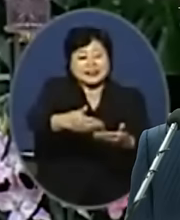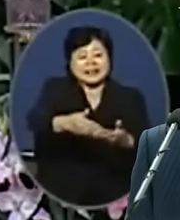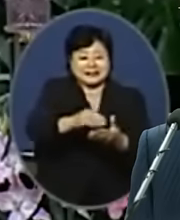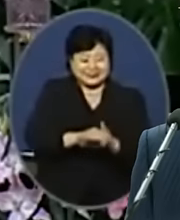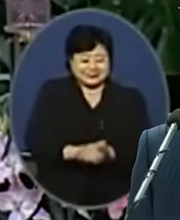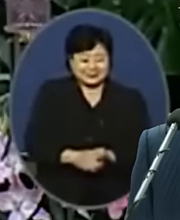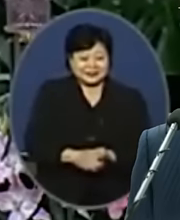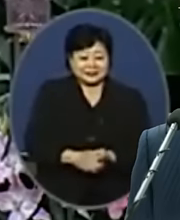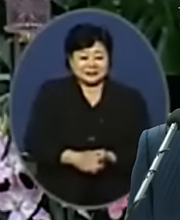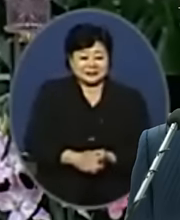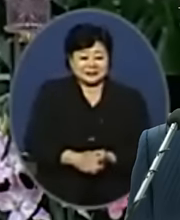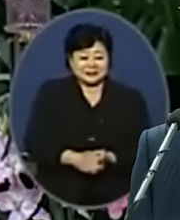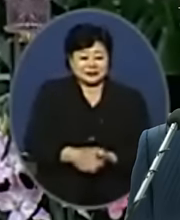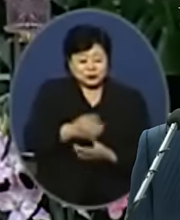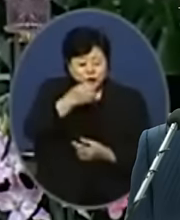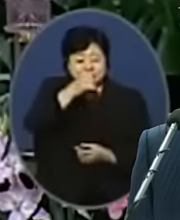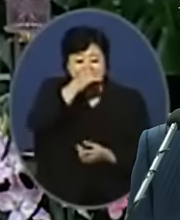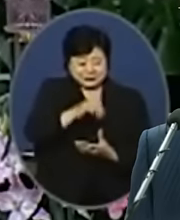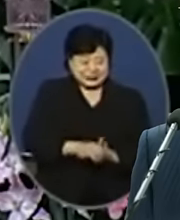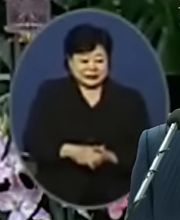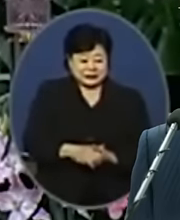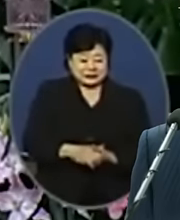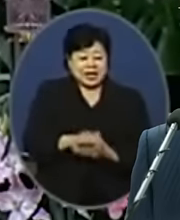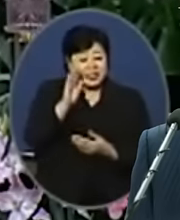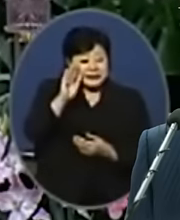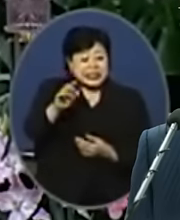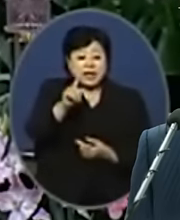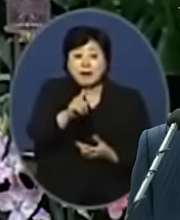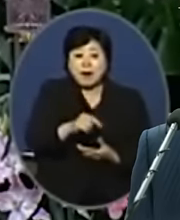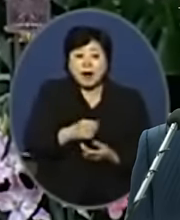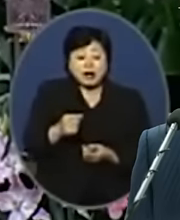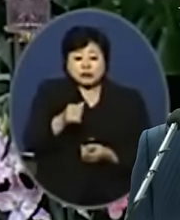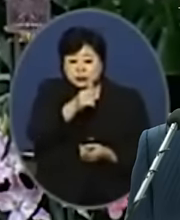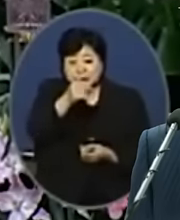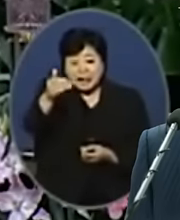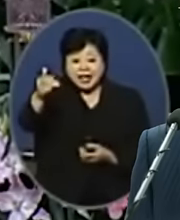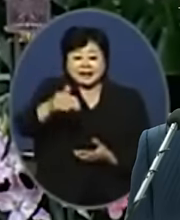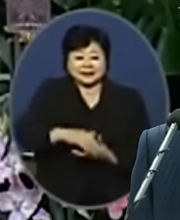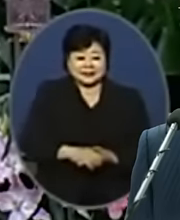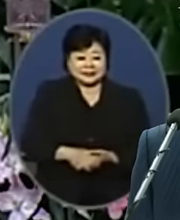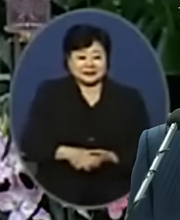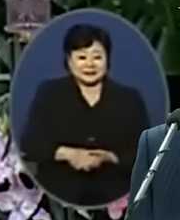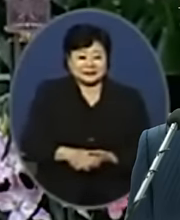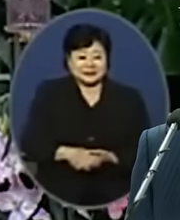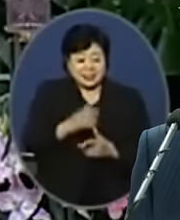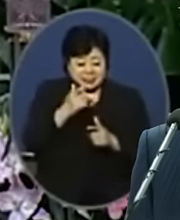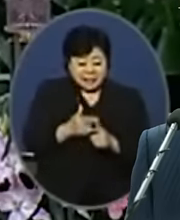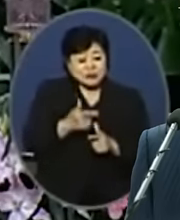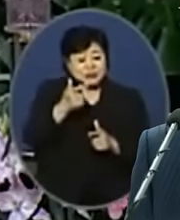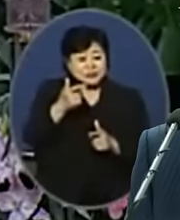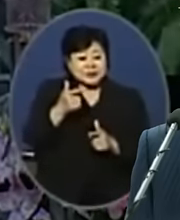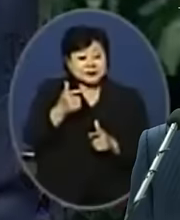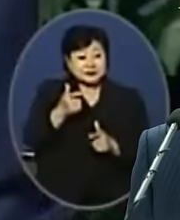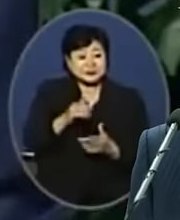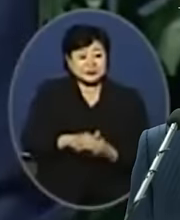것이 꿈인 것입니다. 장래 뭘 갖고 싶습니까? 여러분 예수 믿는